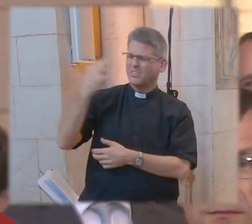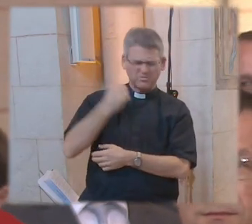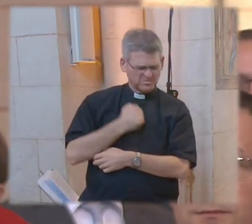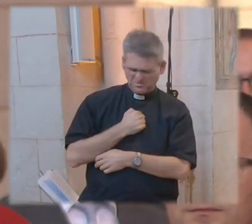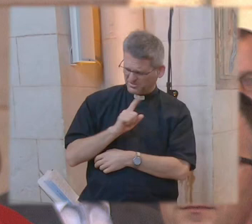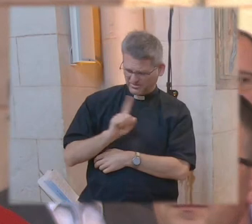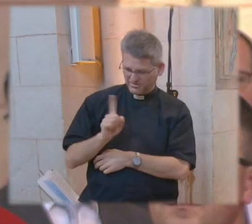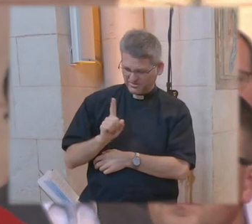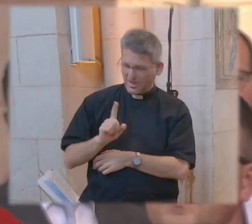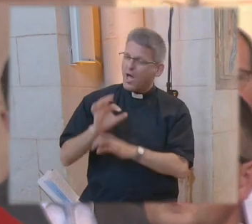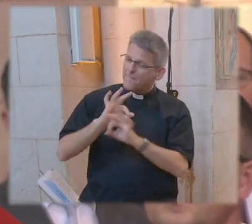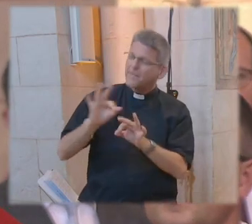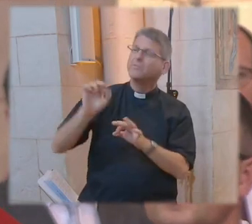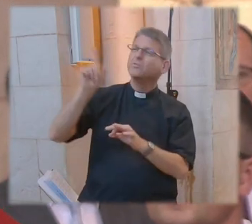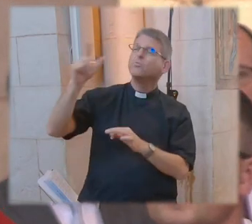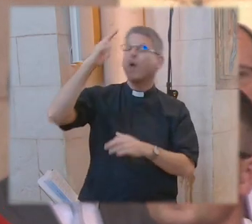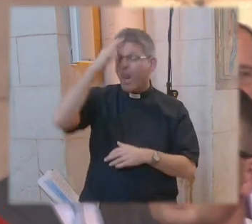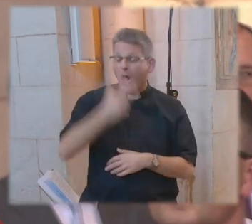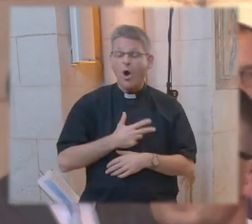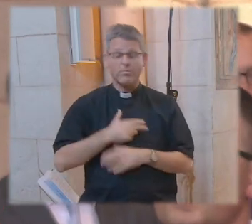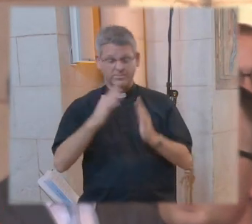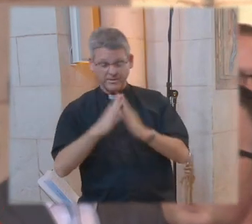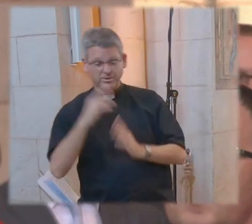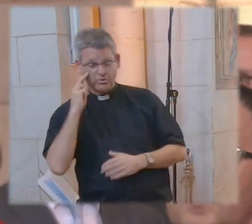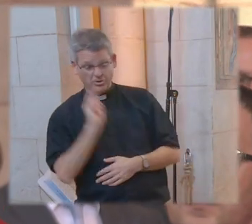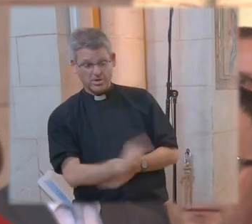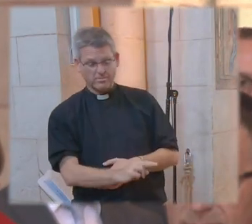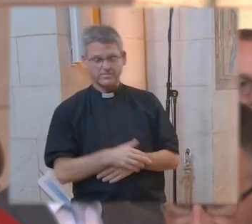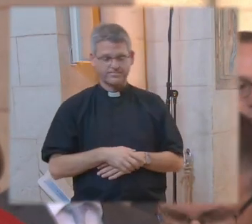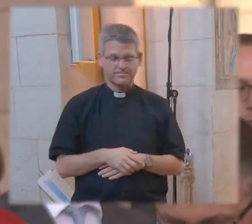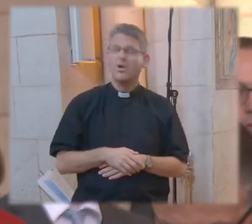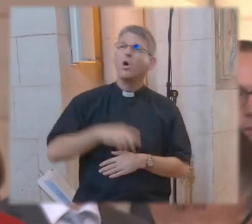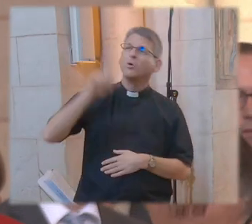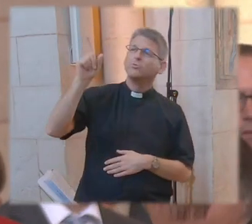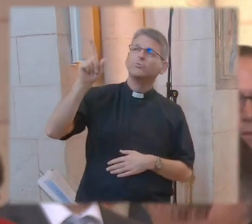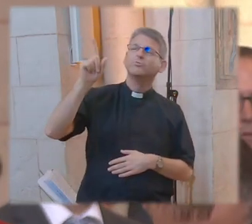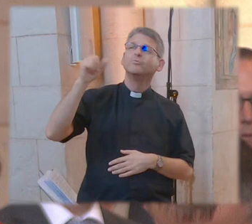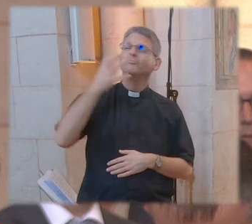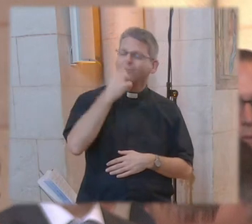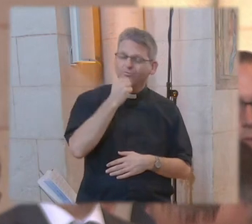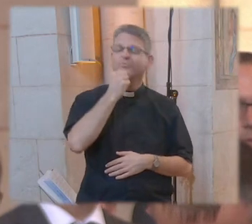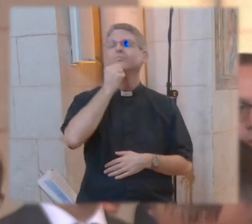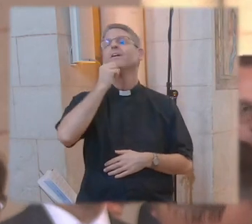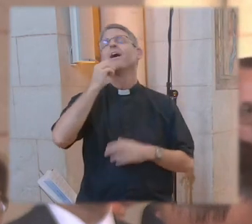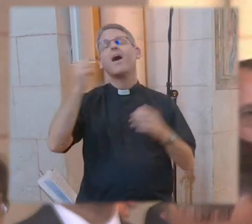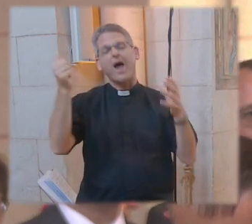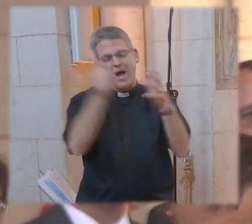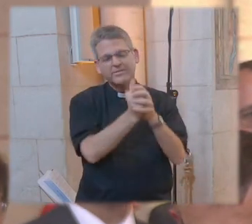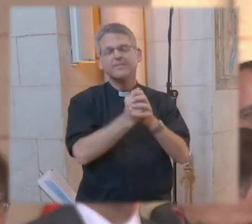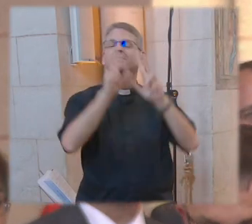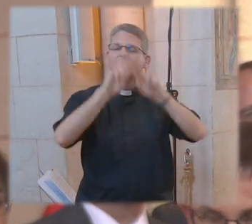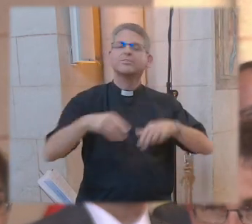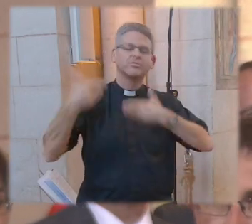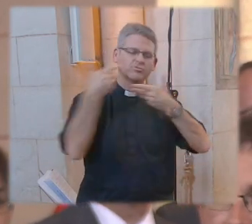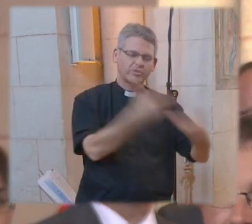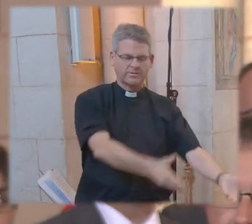Sünden, sondern auf den Glauben deiner Kirche und schenke ihr nach deinem Willen Einheit und